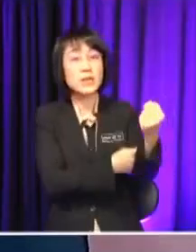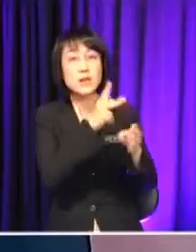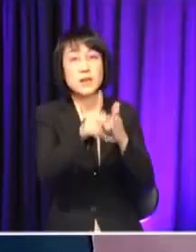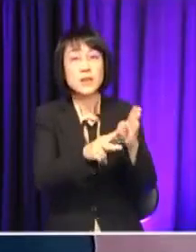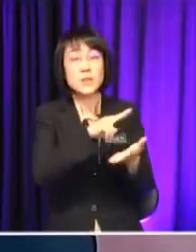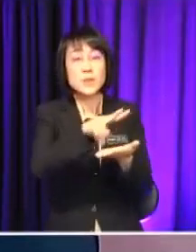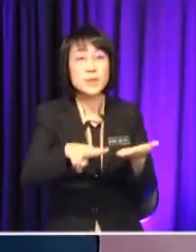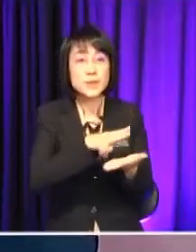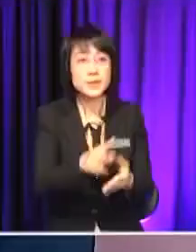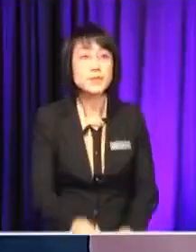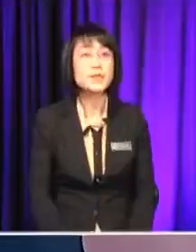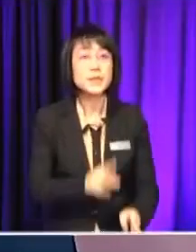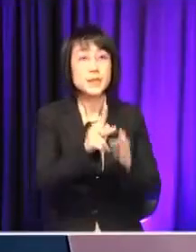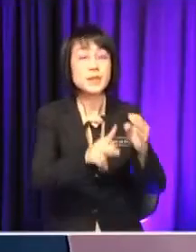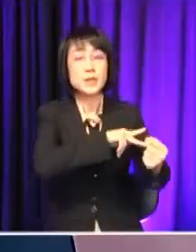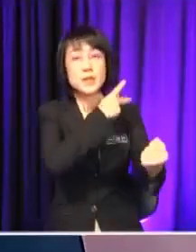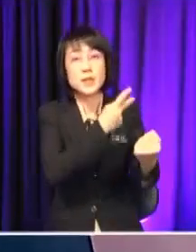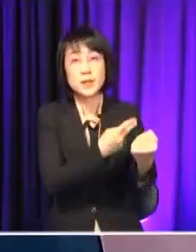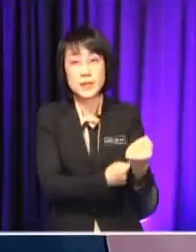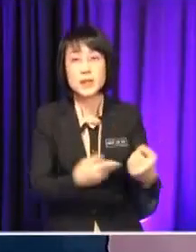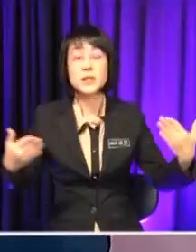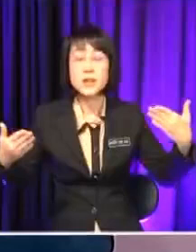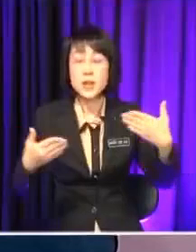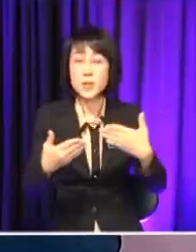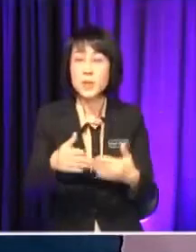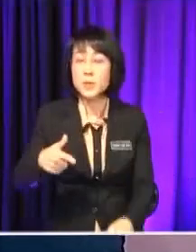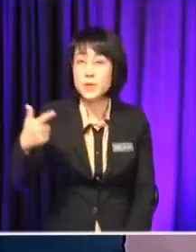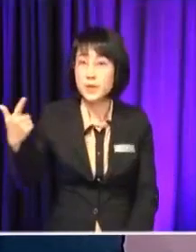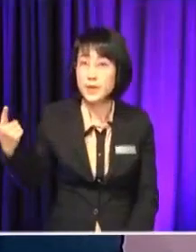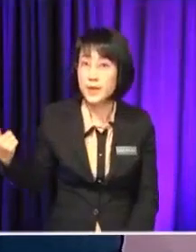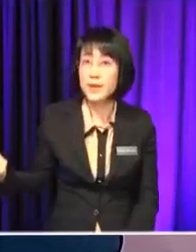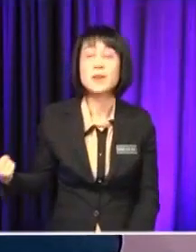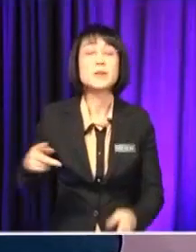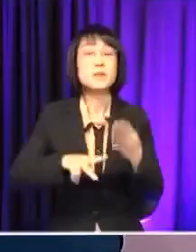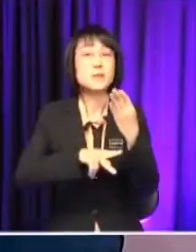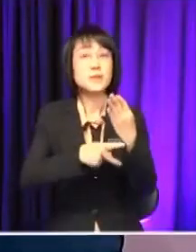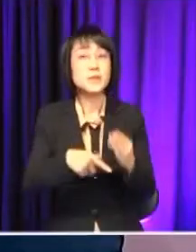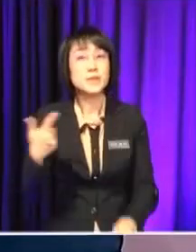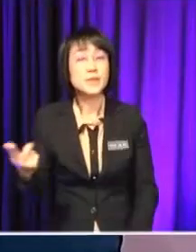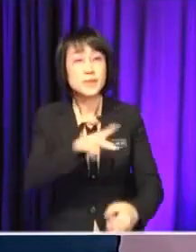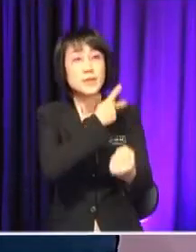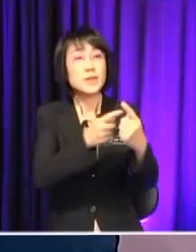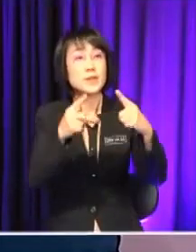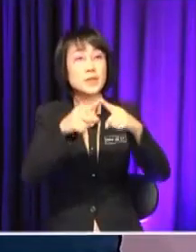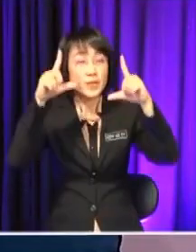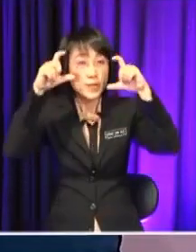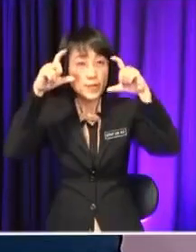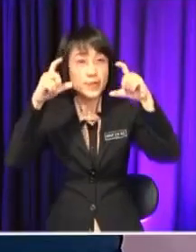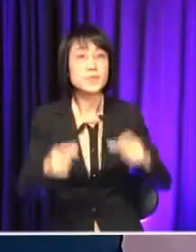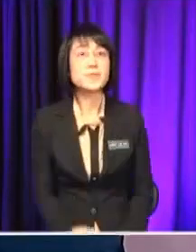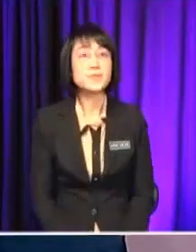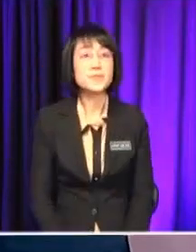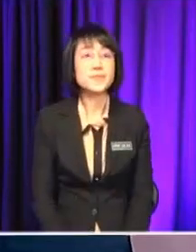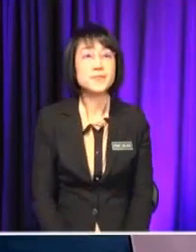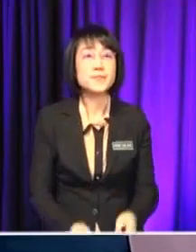kuasa adalah menyambung bakalan daripada kunci bakalan kuasa kepada cambra dan juga cambrio video cable video adalah untuk